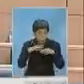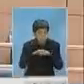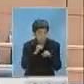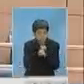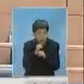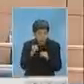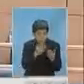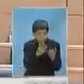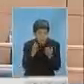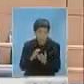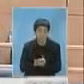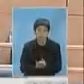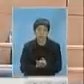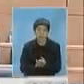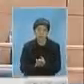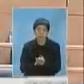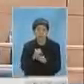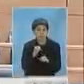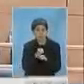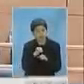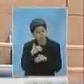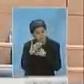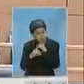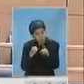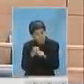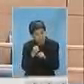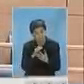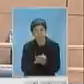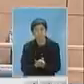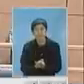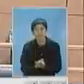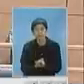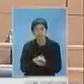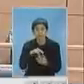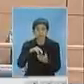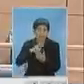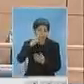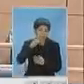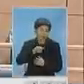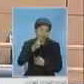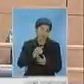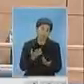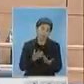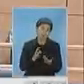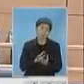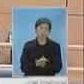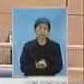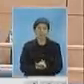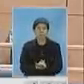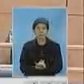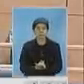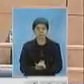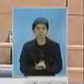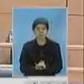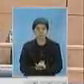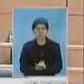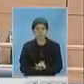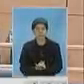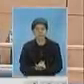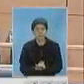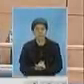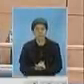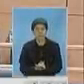ดองเดินต่อก็ไม่ได้ถอยหลังก็ไม่ได้ยืนอยู่กับที่ก็รอวันตายครับ